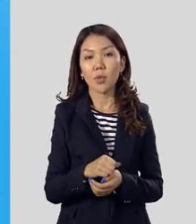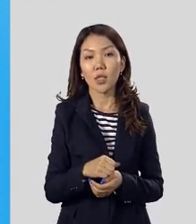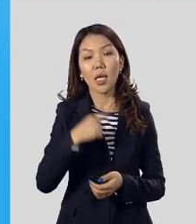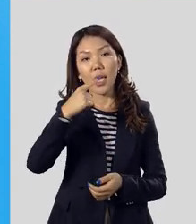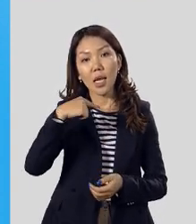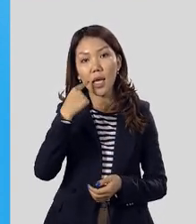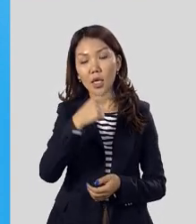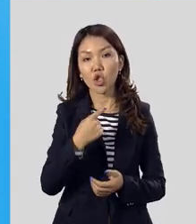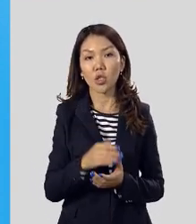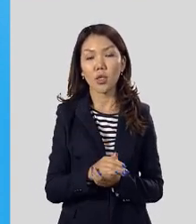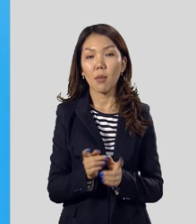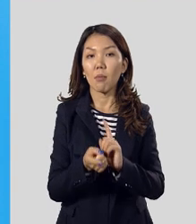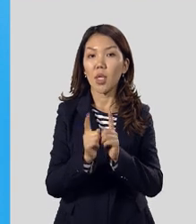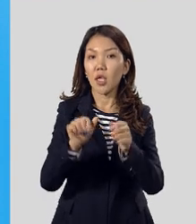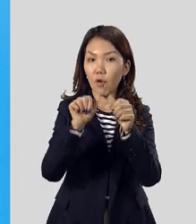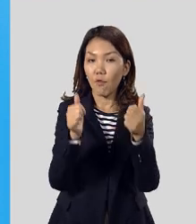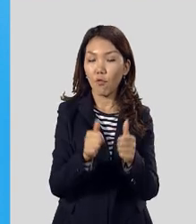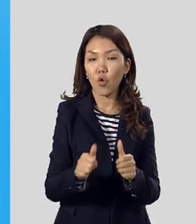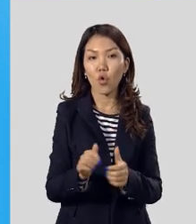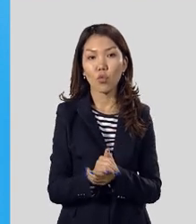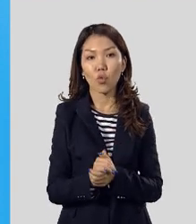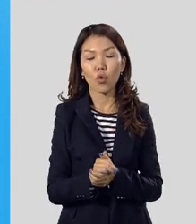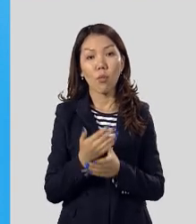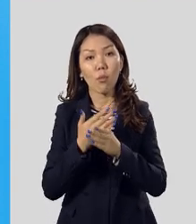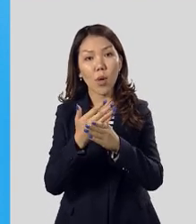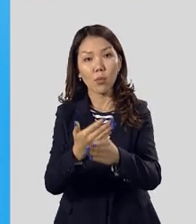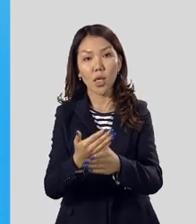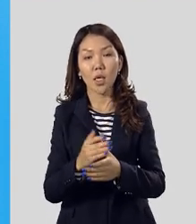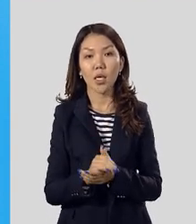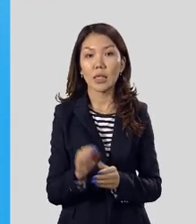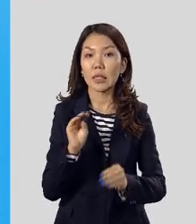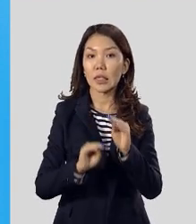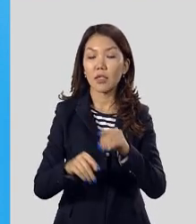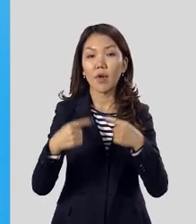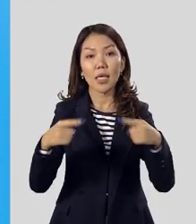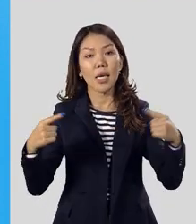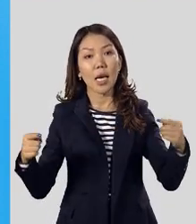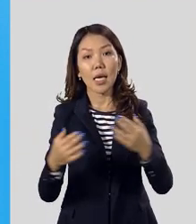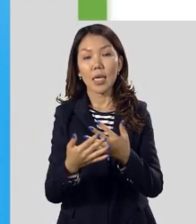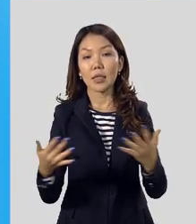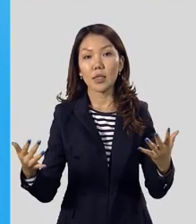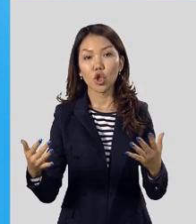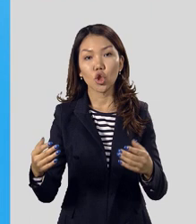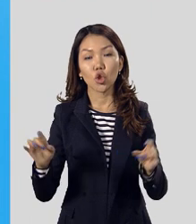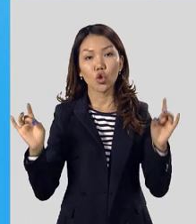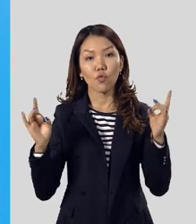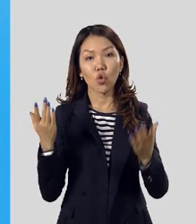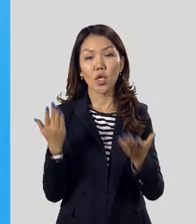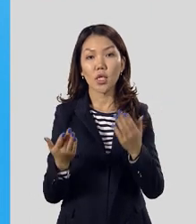и положение, он помогает образовываться различным звукам. Если перед человеком